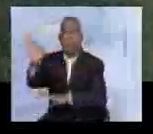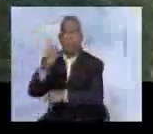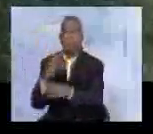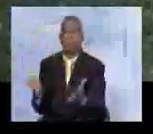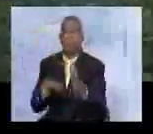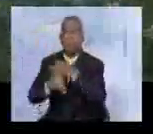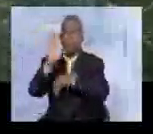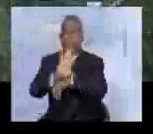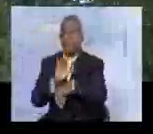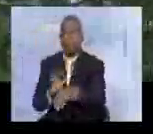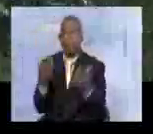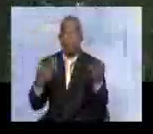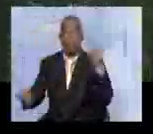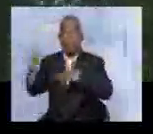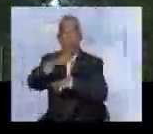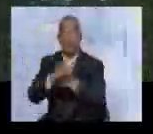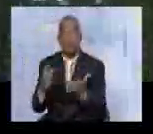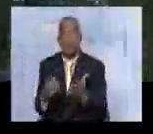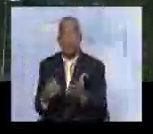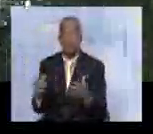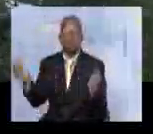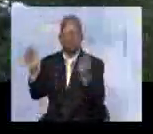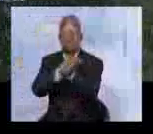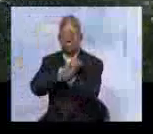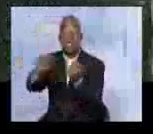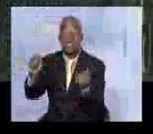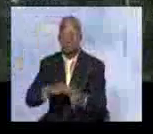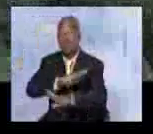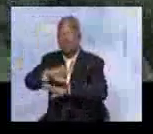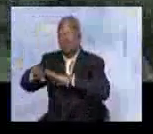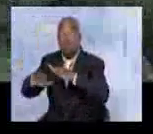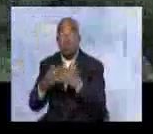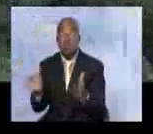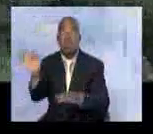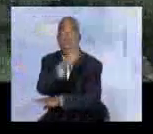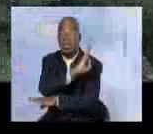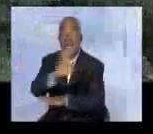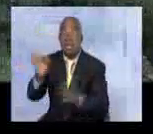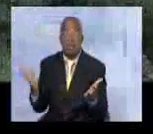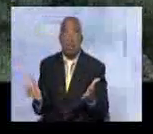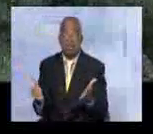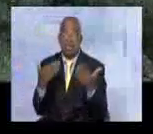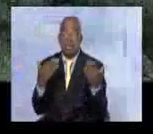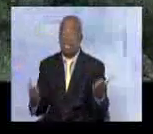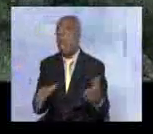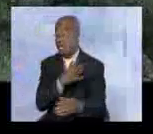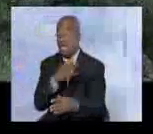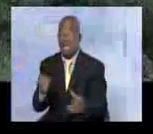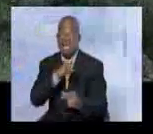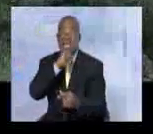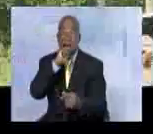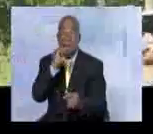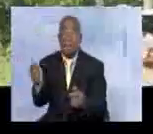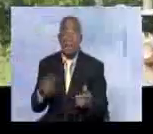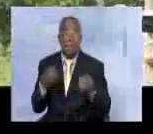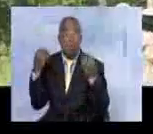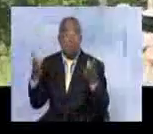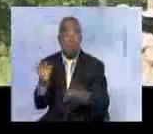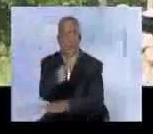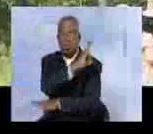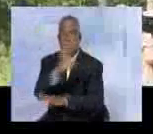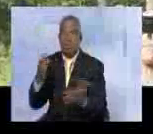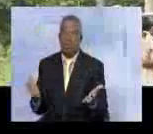cause, l'agriculture extensive et itinérante adoptée par les paysans. S'y ajoute l'application non rigoureuse des mesures de protection des